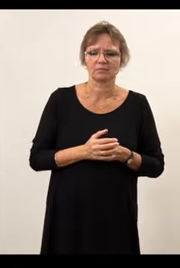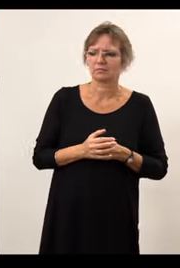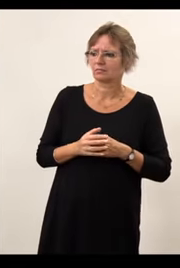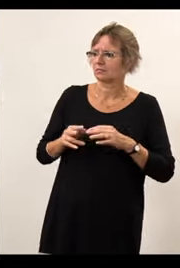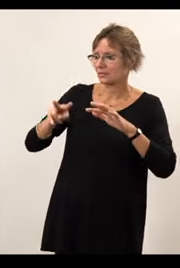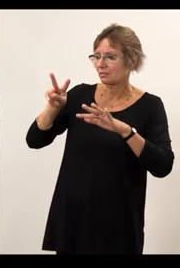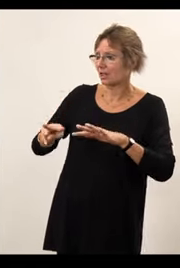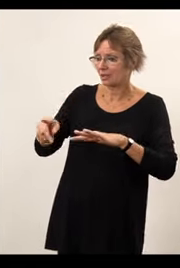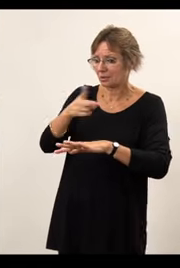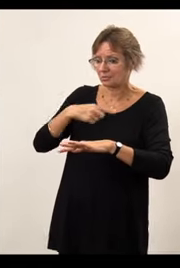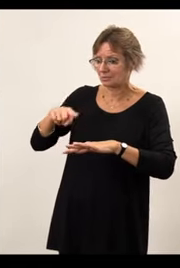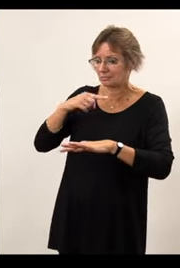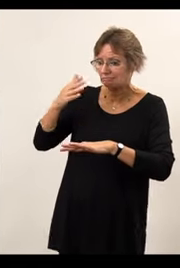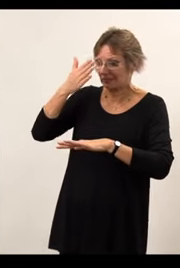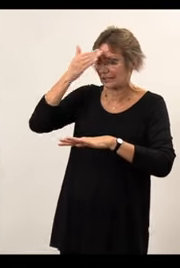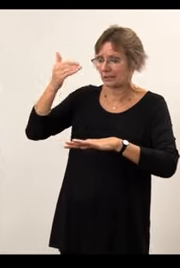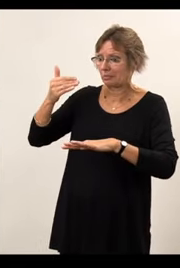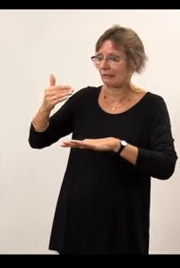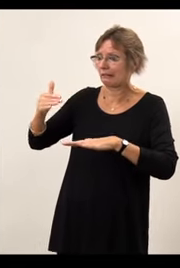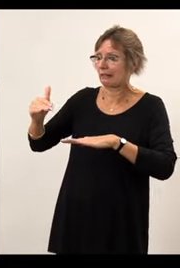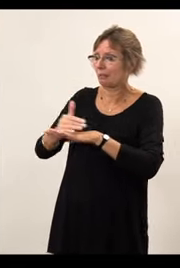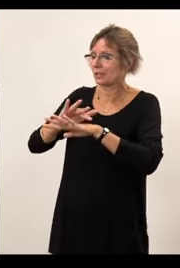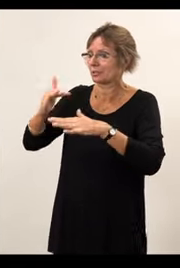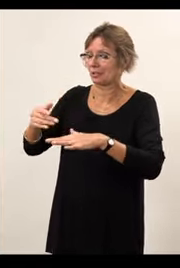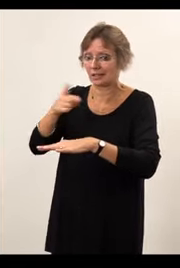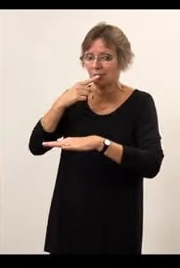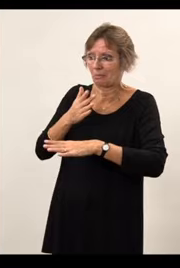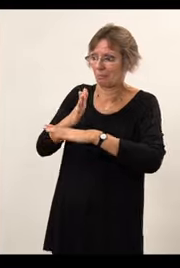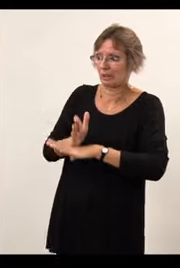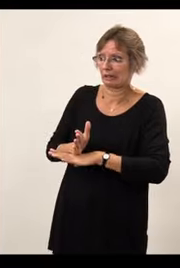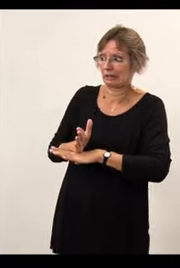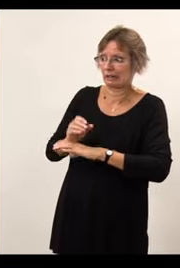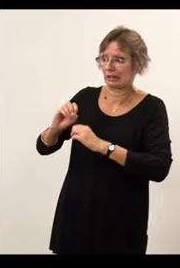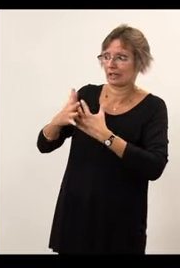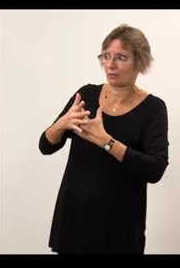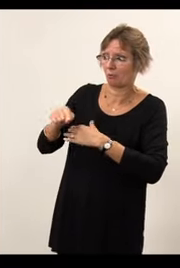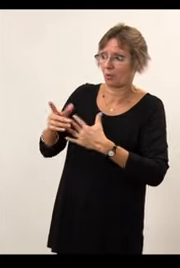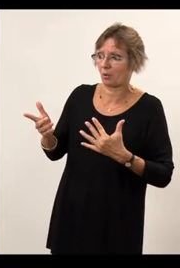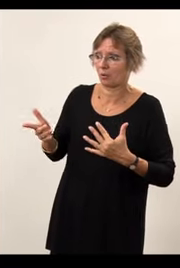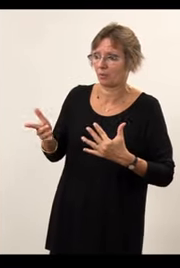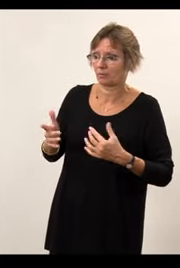Ben, on savait jamais à quoi s'attendre. Hein. Faut être prêt à tout, tout le temps.